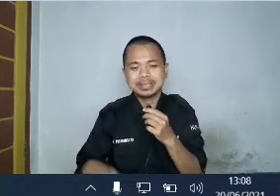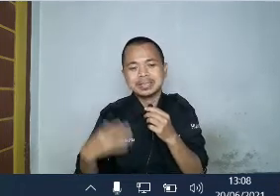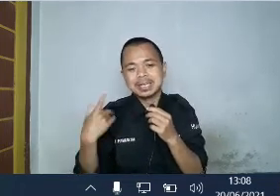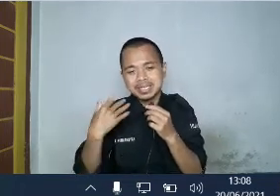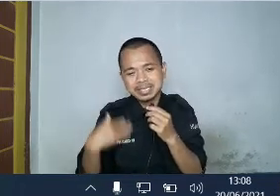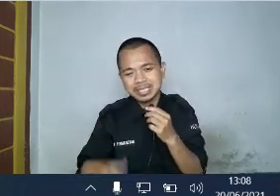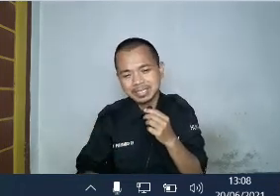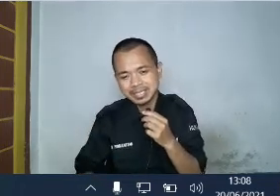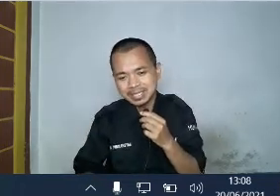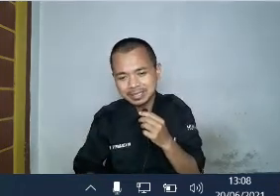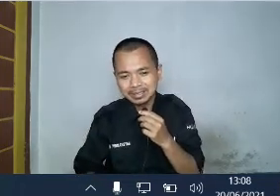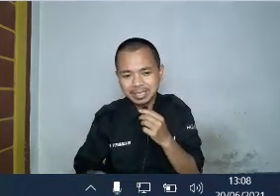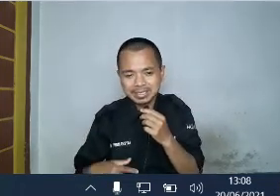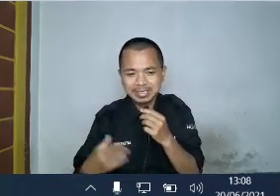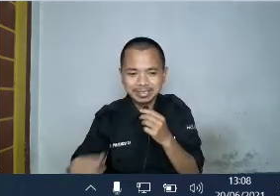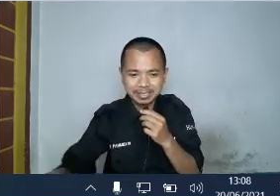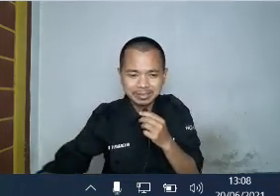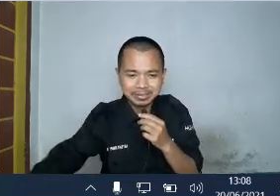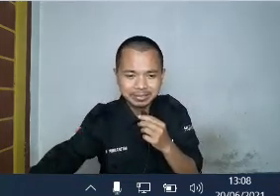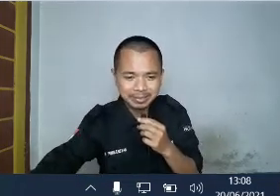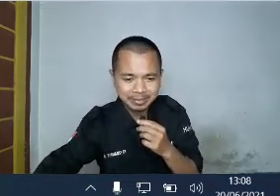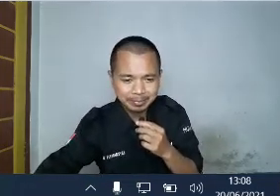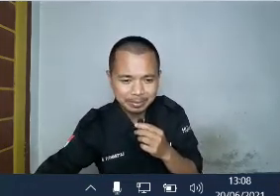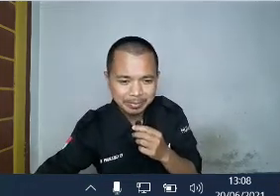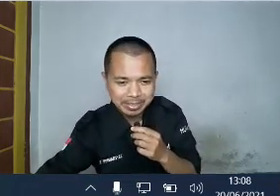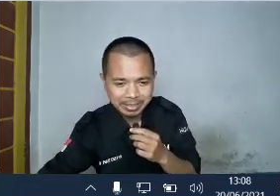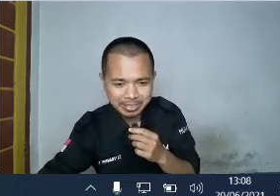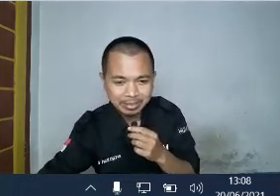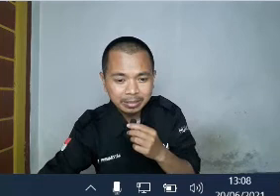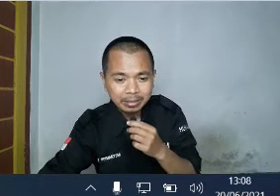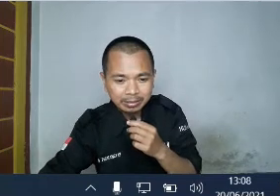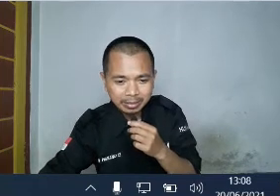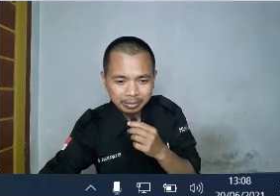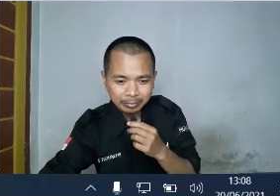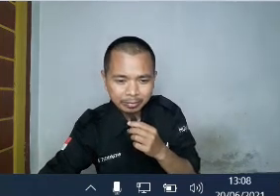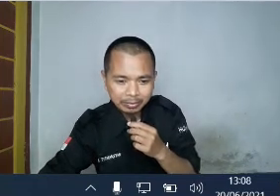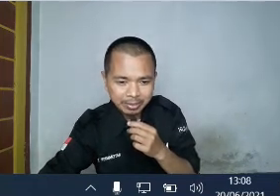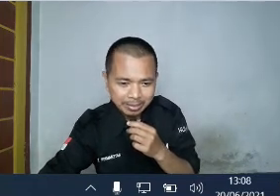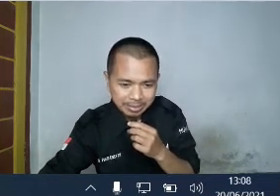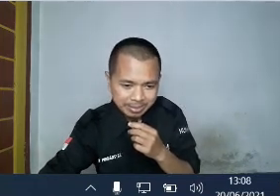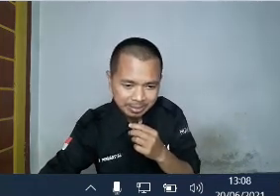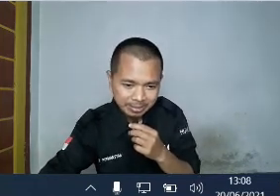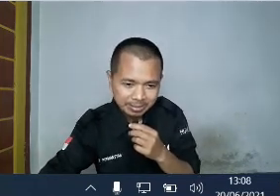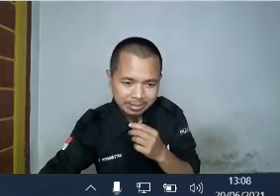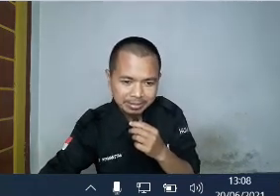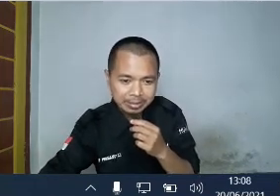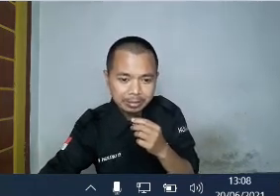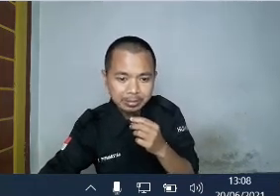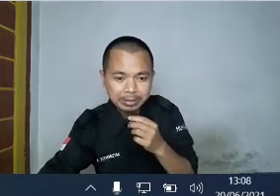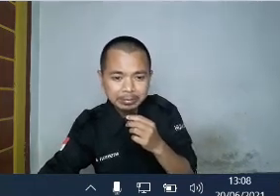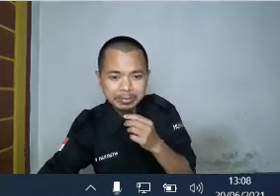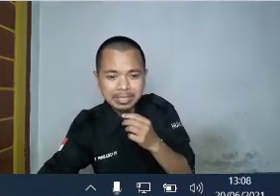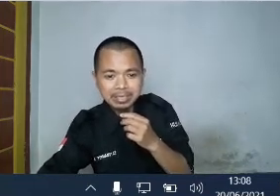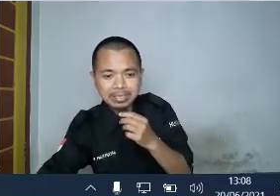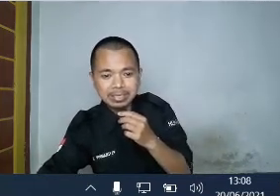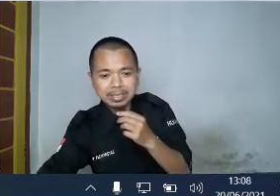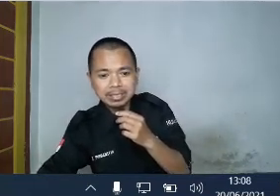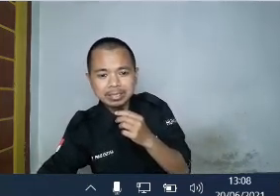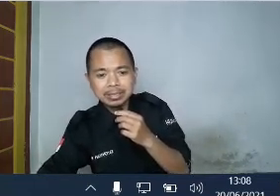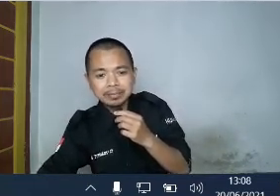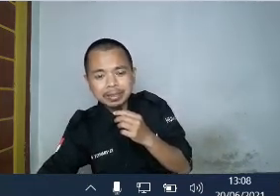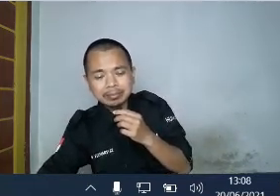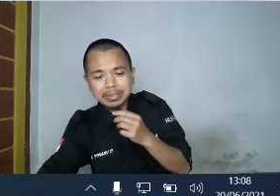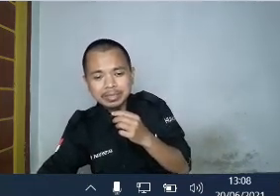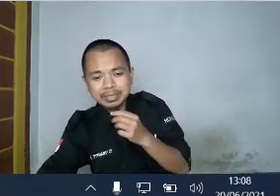semester 6 itu ada di sana ya hasilnya itu itu teman-teman bisa ngecek dari waktu kewaktu adanya di sini ya Jadi kalau teman-teman misalkan